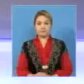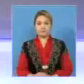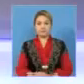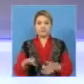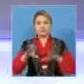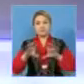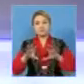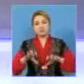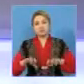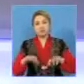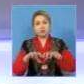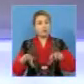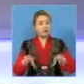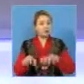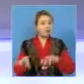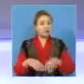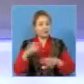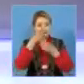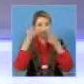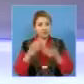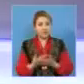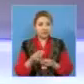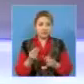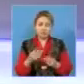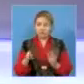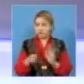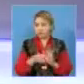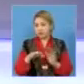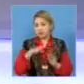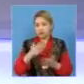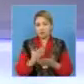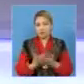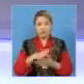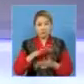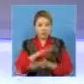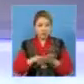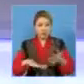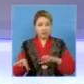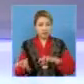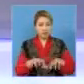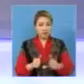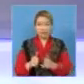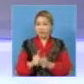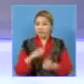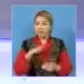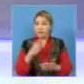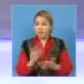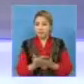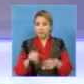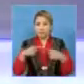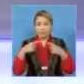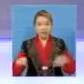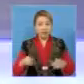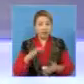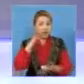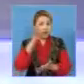Жемқорлық әрекеті туралы хабарлағандарға ақшалай сыйлық беру қаншалықты дұрыс? Жеңішінен жалғасқан жемқорлықтың алдын алу үшін агенттіктен басқа